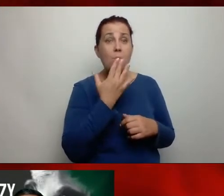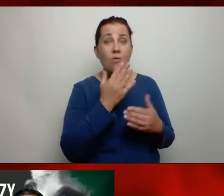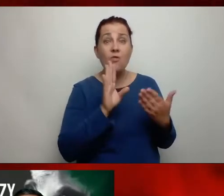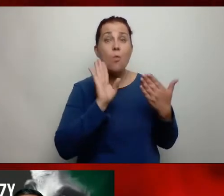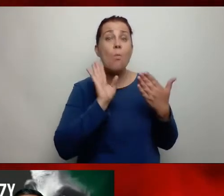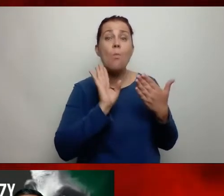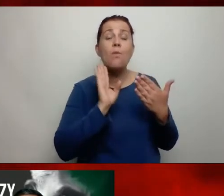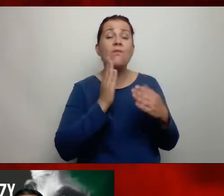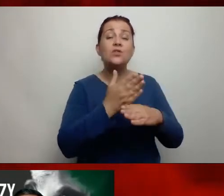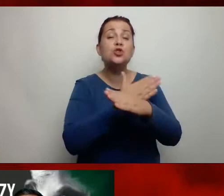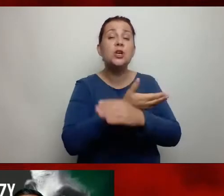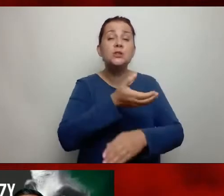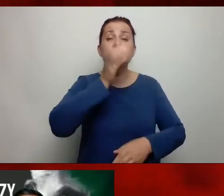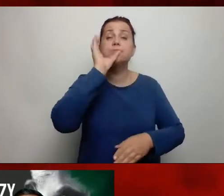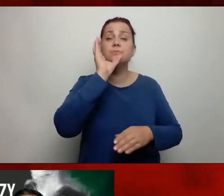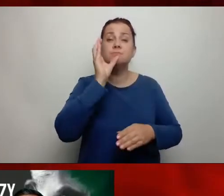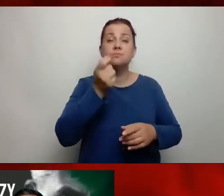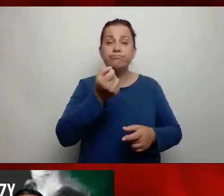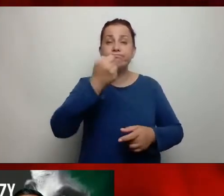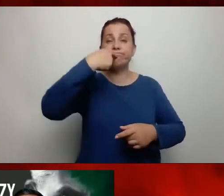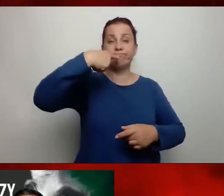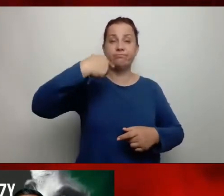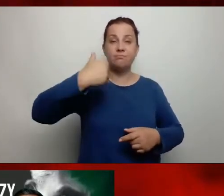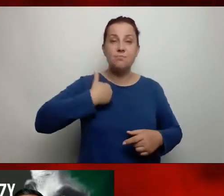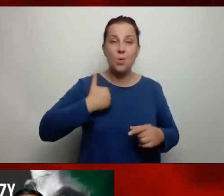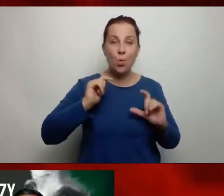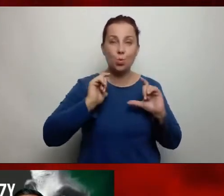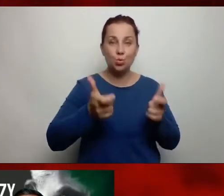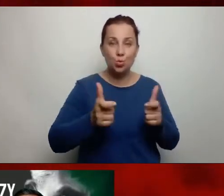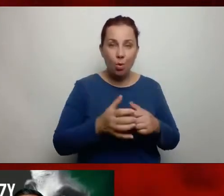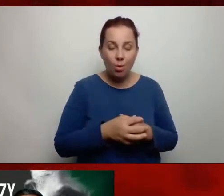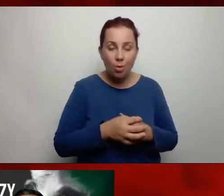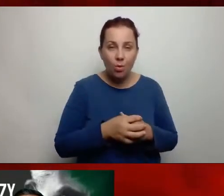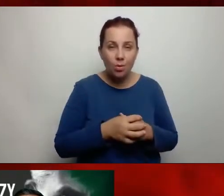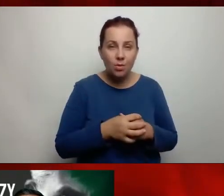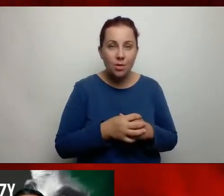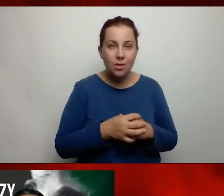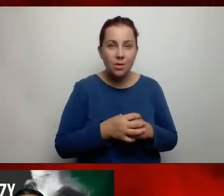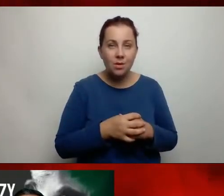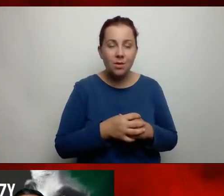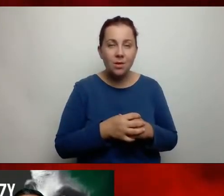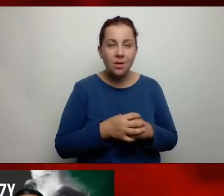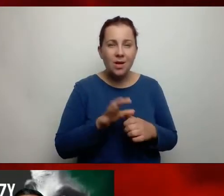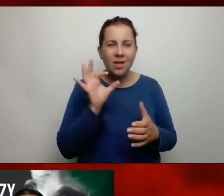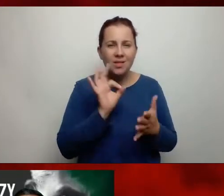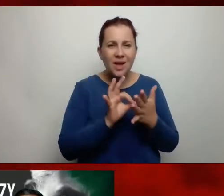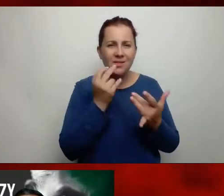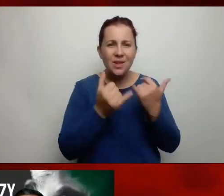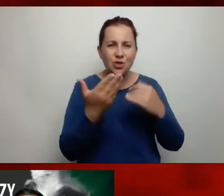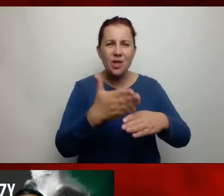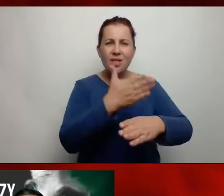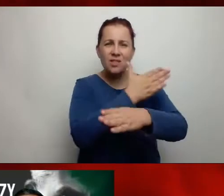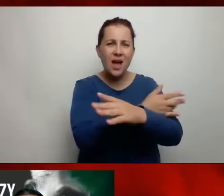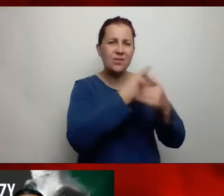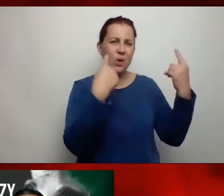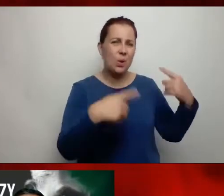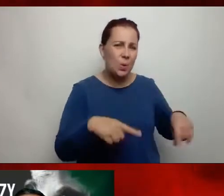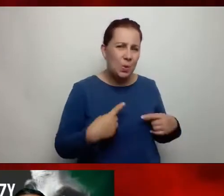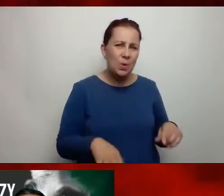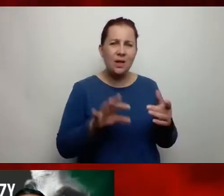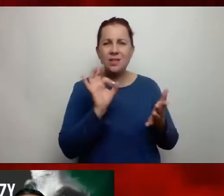jest, nawet biorąc pod uwagę, jak dawno ją zażył, czy jaka to była latka.